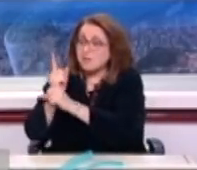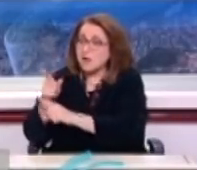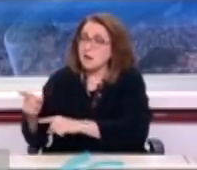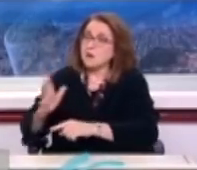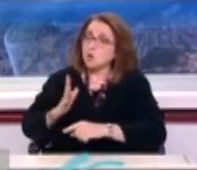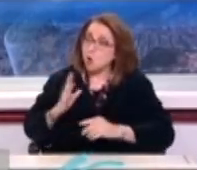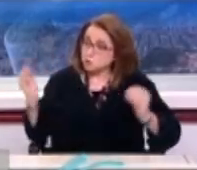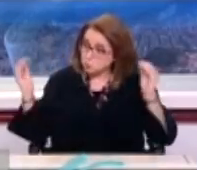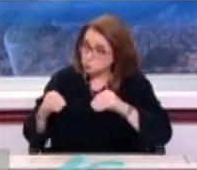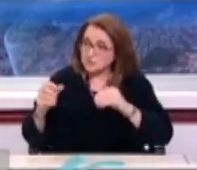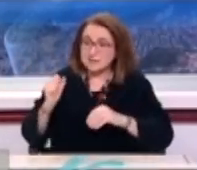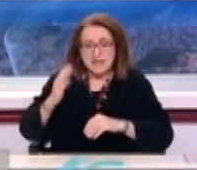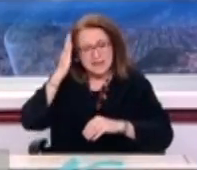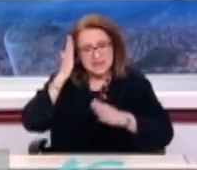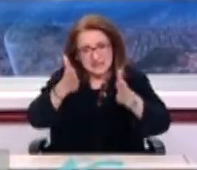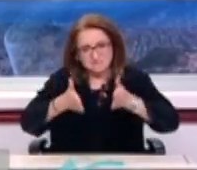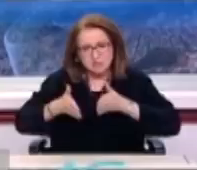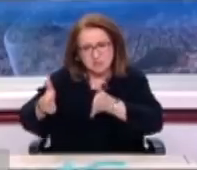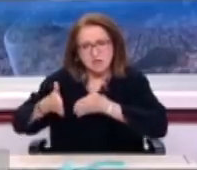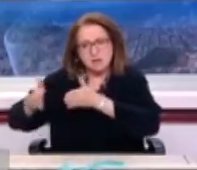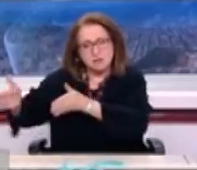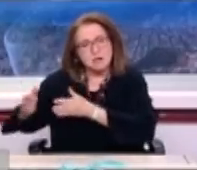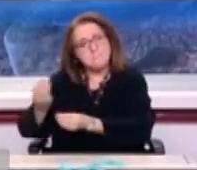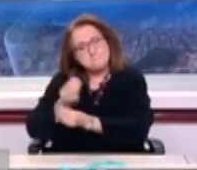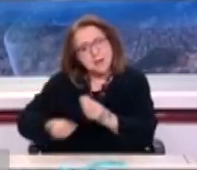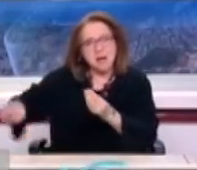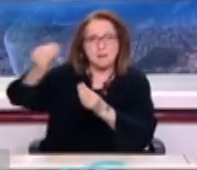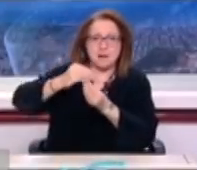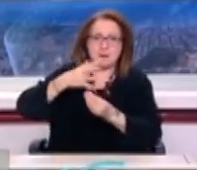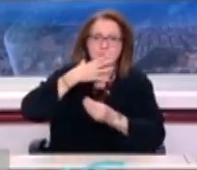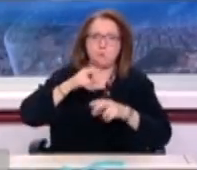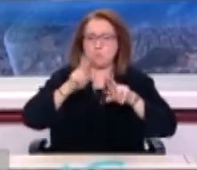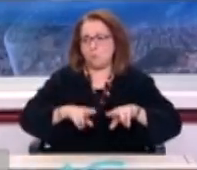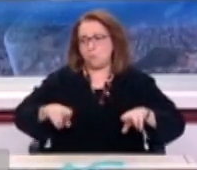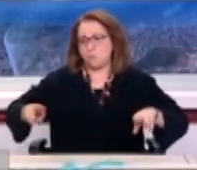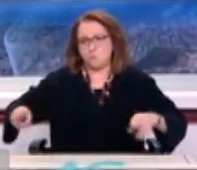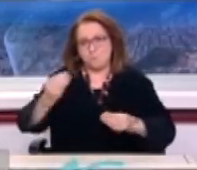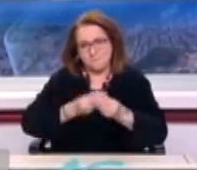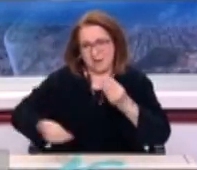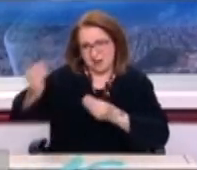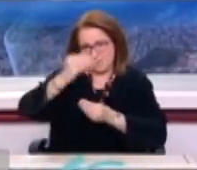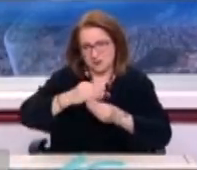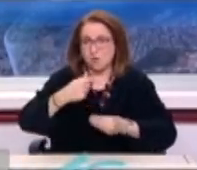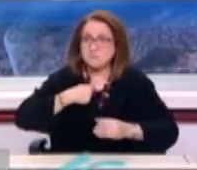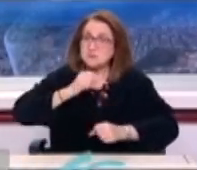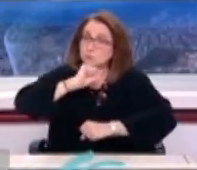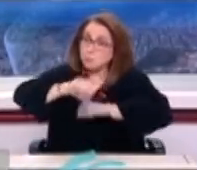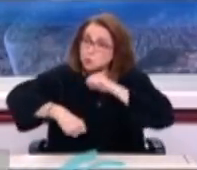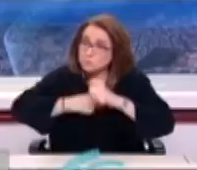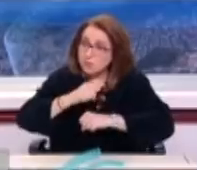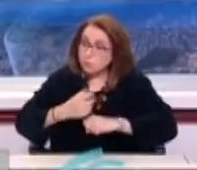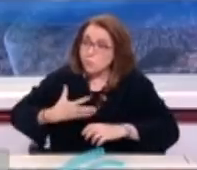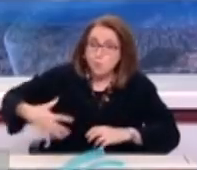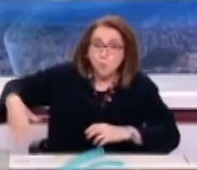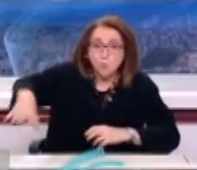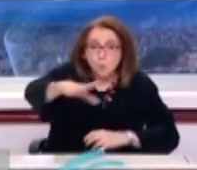και για κλίνες εντατικής θεραπείας. Σας τονίζω εδώ ότι το σύστημα υγείας ενισχύεται κατά το δυνατόν περισσότερο. Τα λόγια